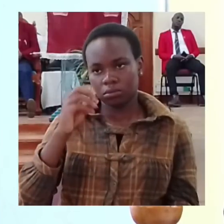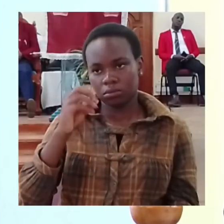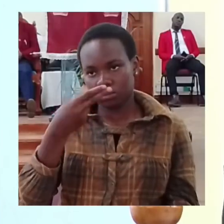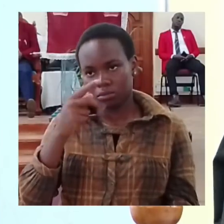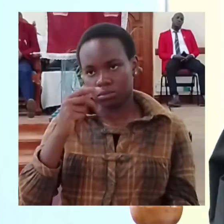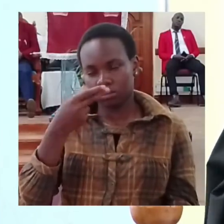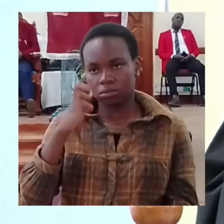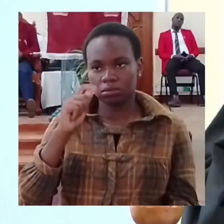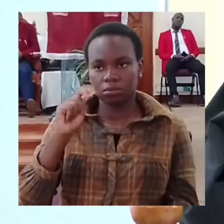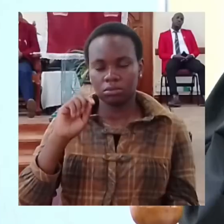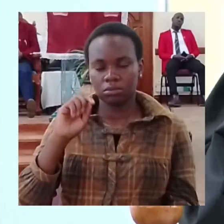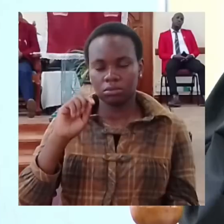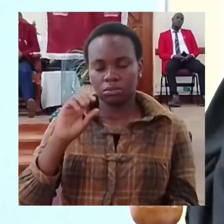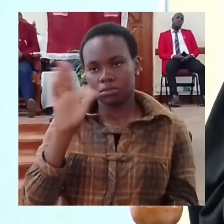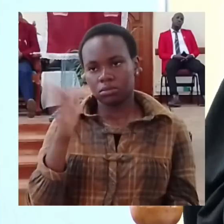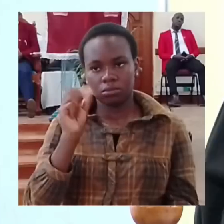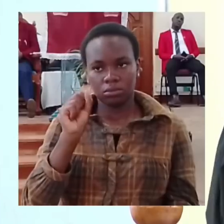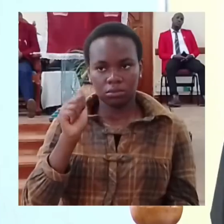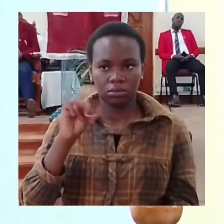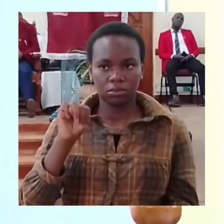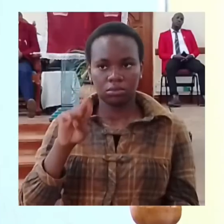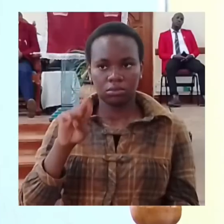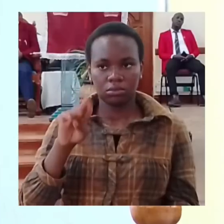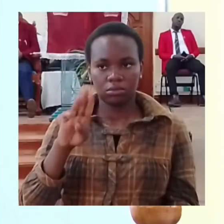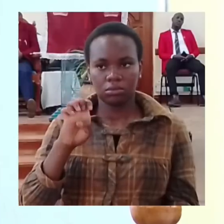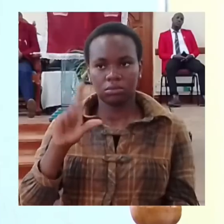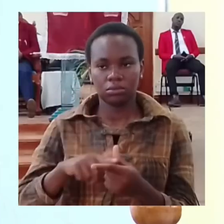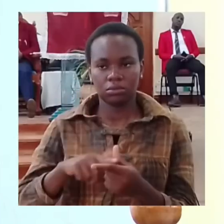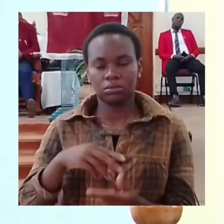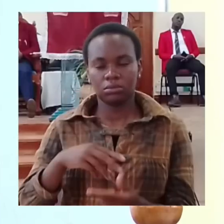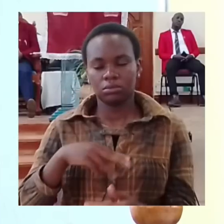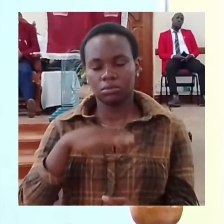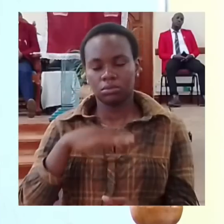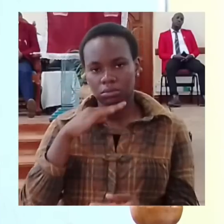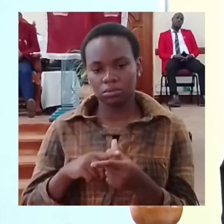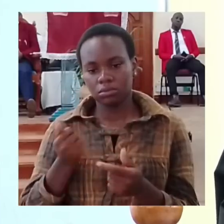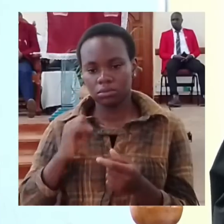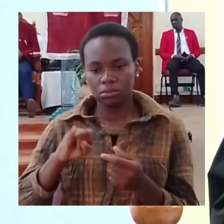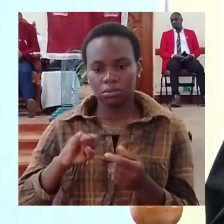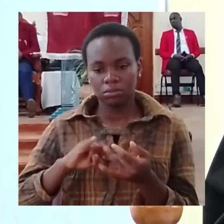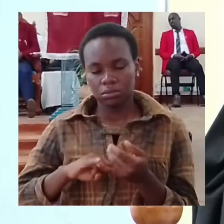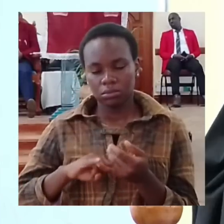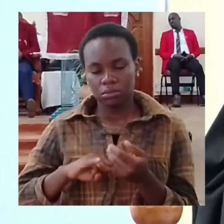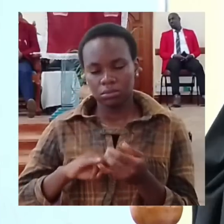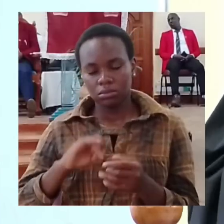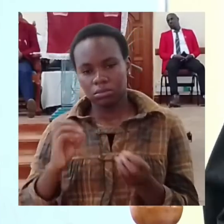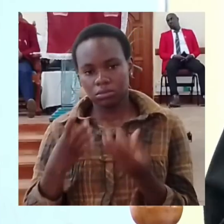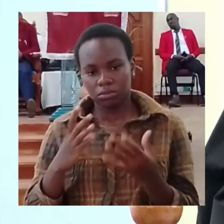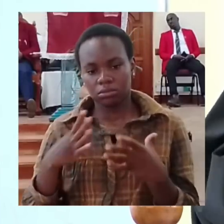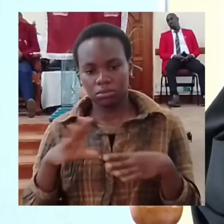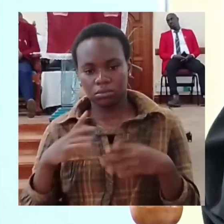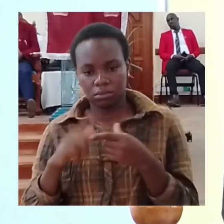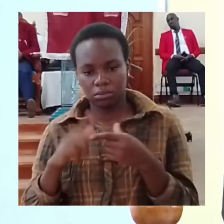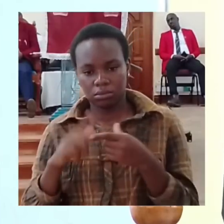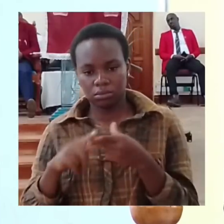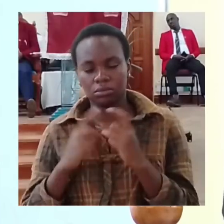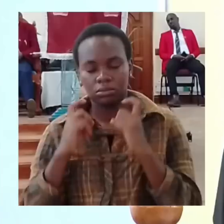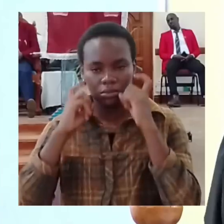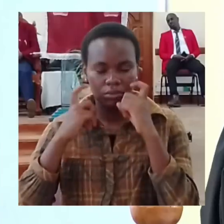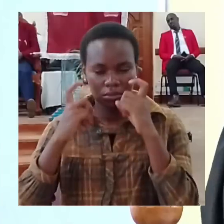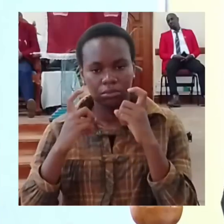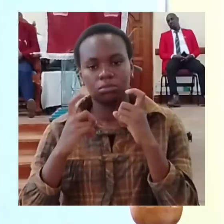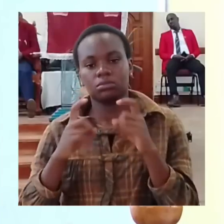nĩ woete mũtumia wa Uria, we nĩ ũragĩte Uria. Daudi did not deny his